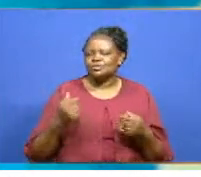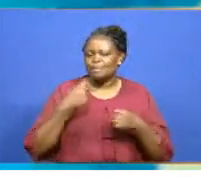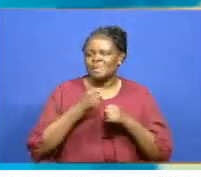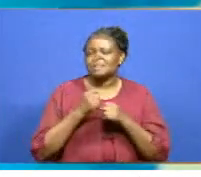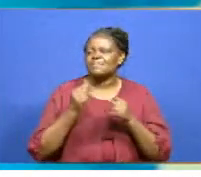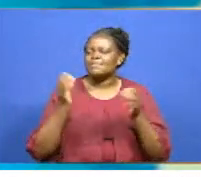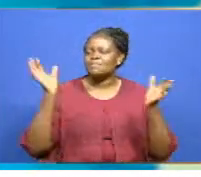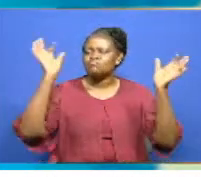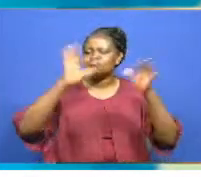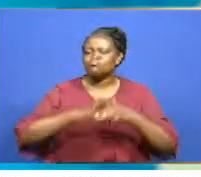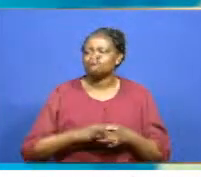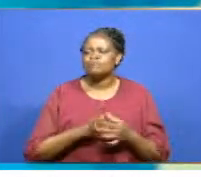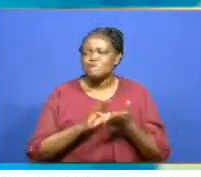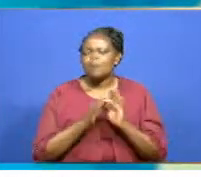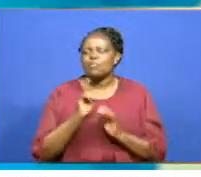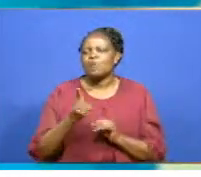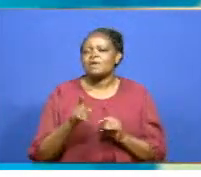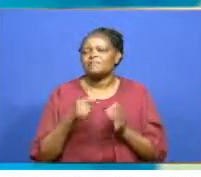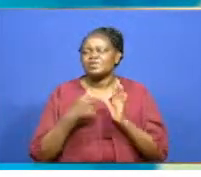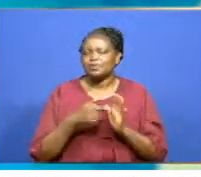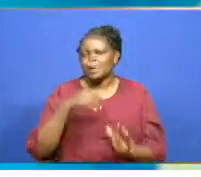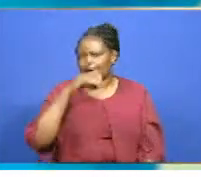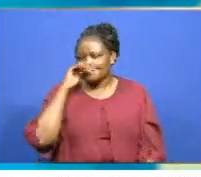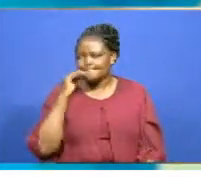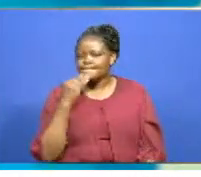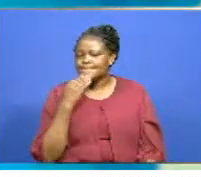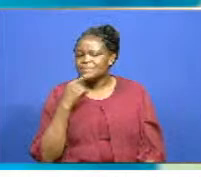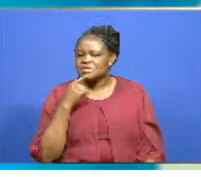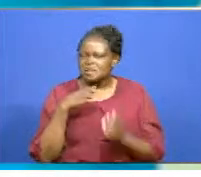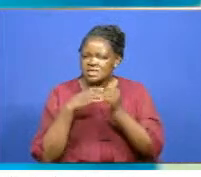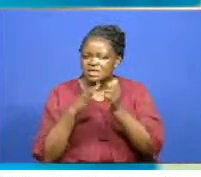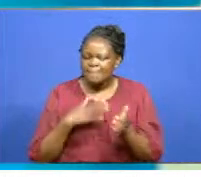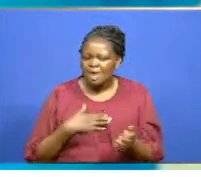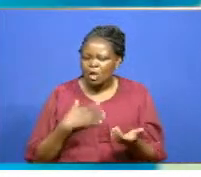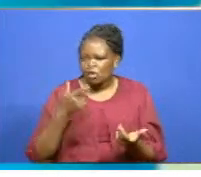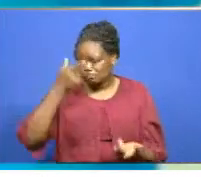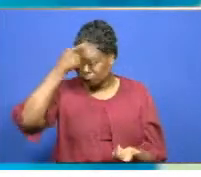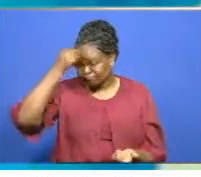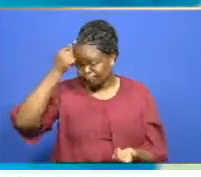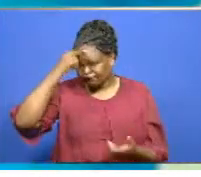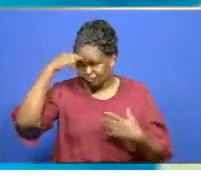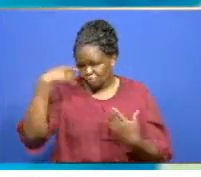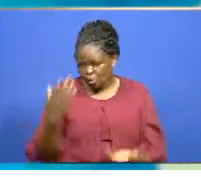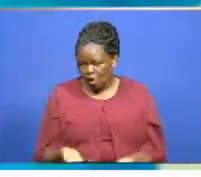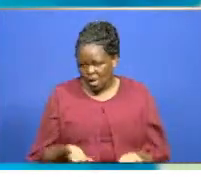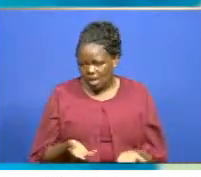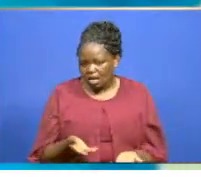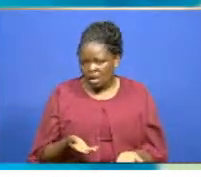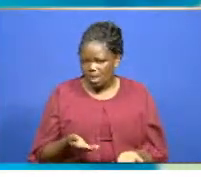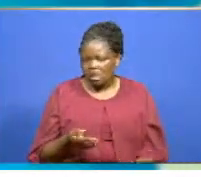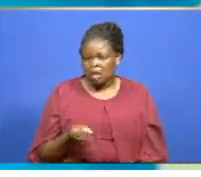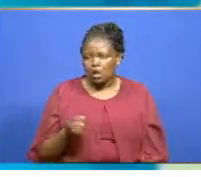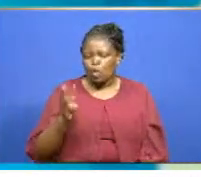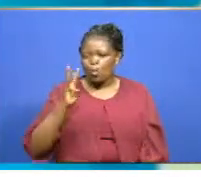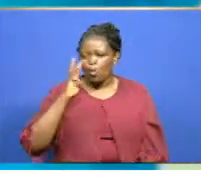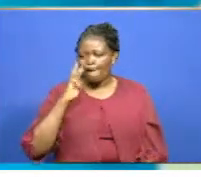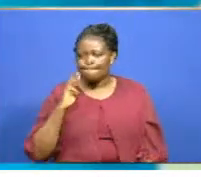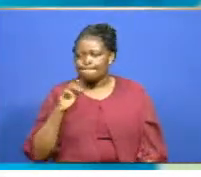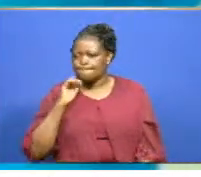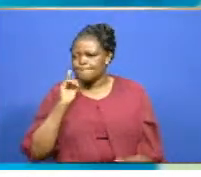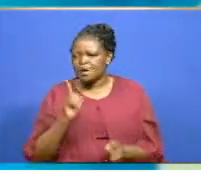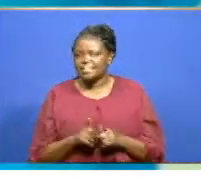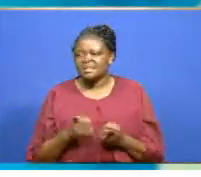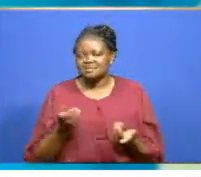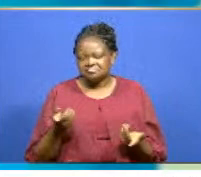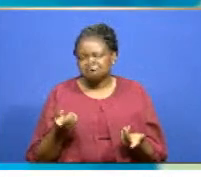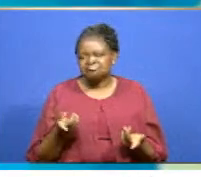kimoja, kama ni Mudavadi tunajua huyu ndio kiongozi wetu, kama ni Wetangula ama kama ni Eugene Wamalwa tunajua huyu ndio kiongozi